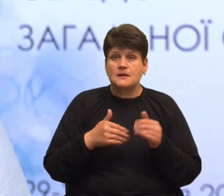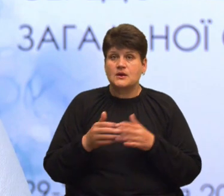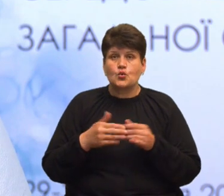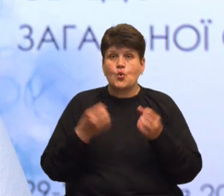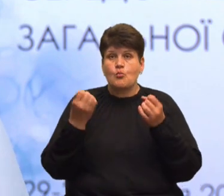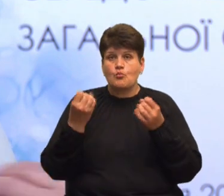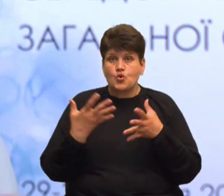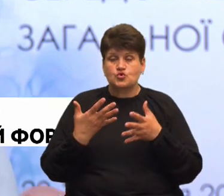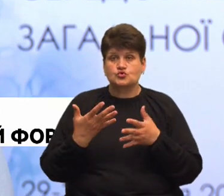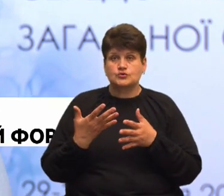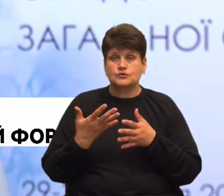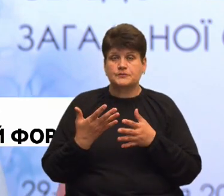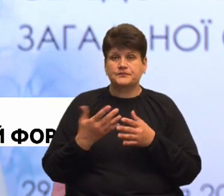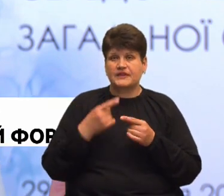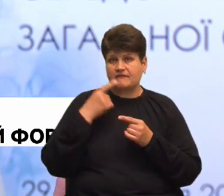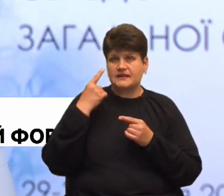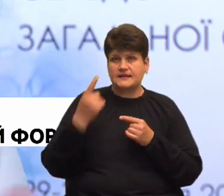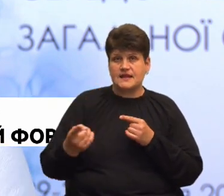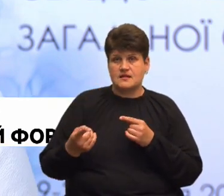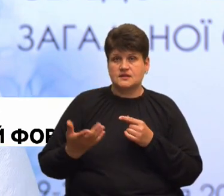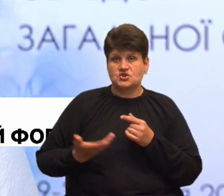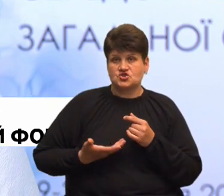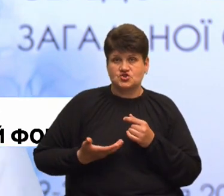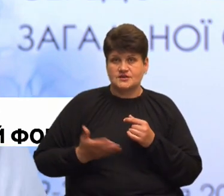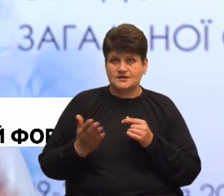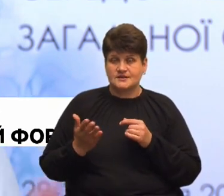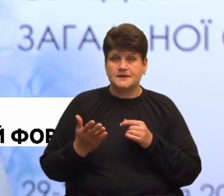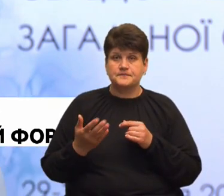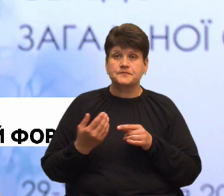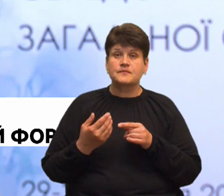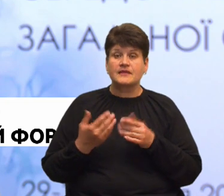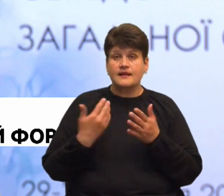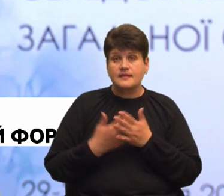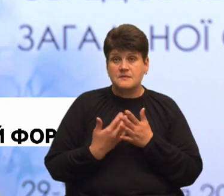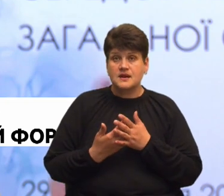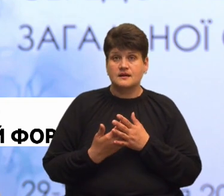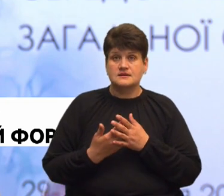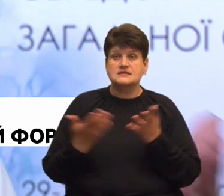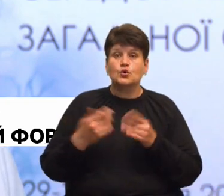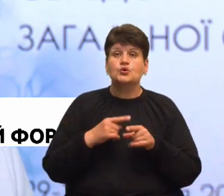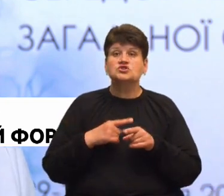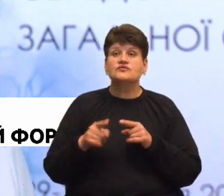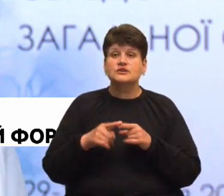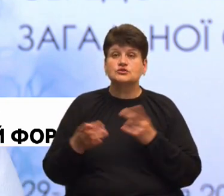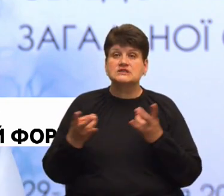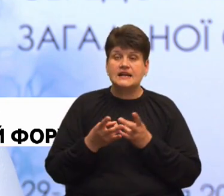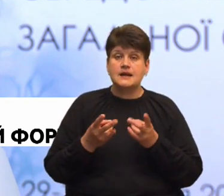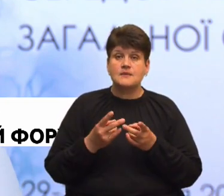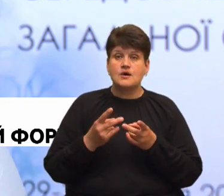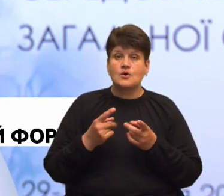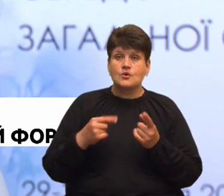теоретичні віддалені від життя відірвані да від життя цих дітей наприклад з якою швидкістю треба обертатися